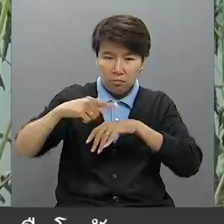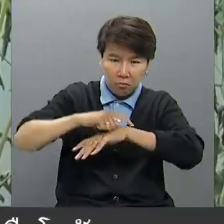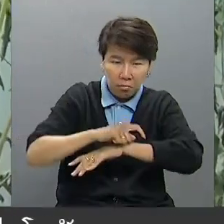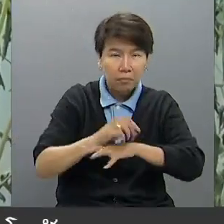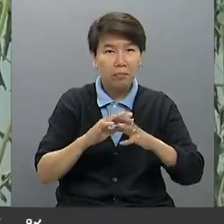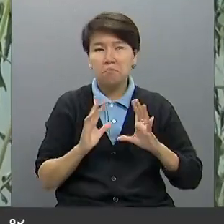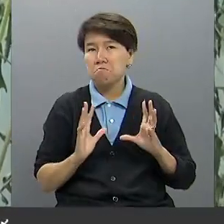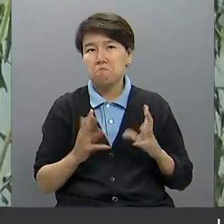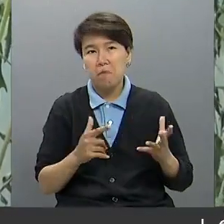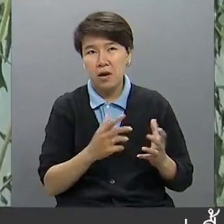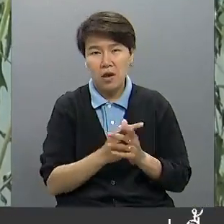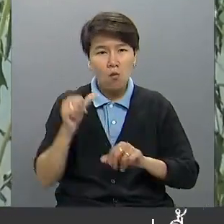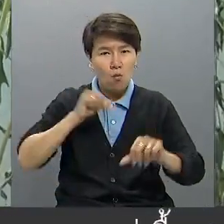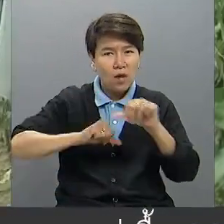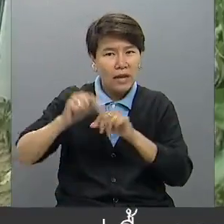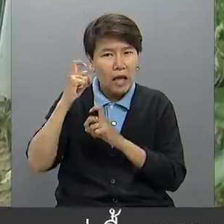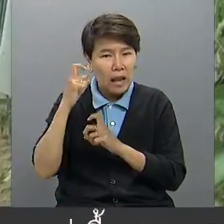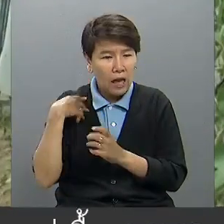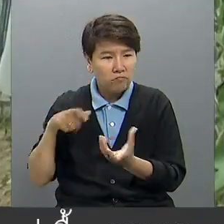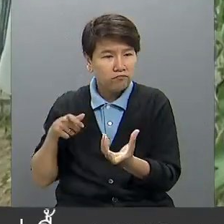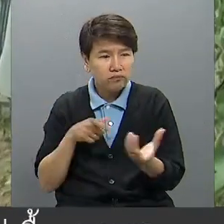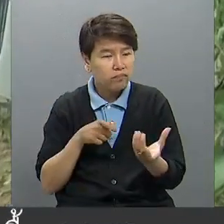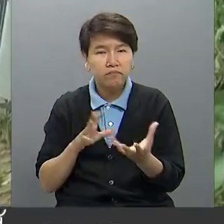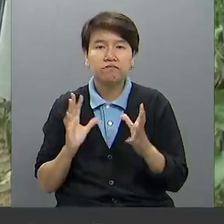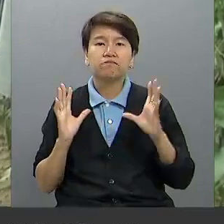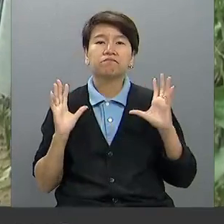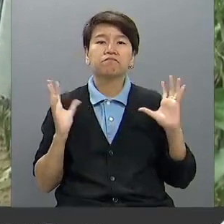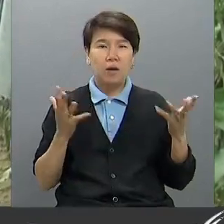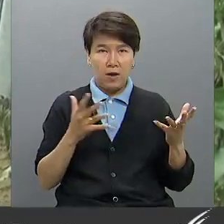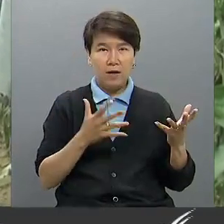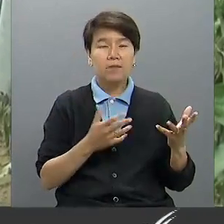ใช้สารเคมีด้วยไง โอ้ คือเป็นการสร้างมูลค่